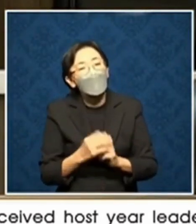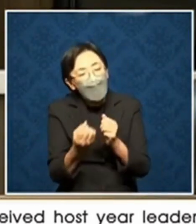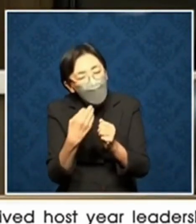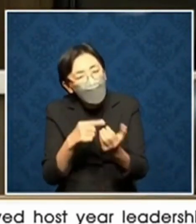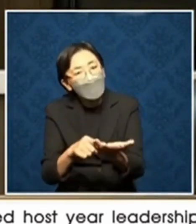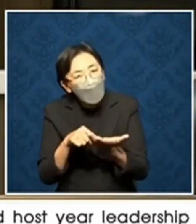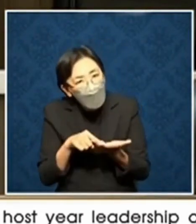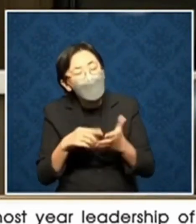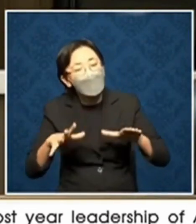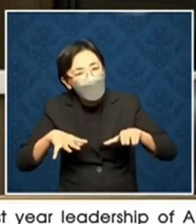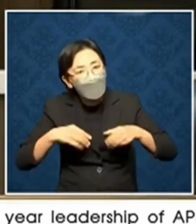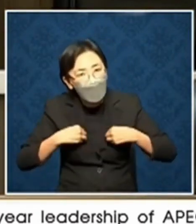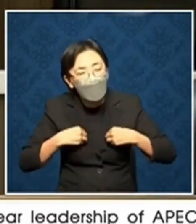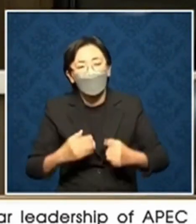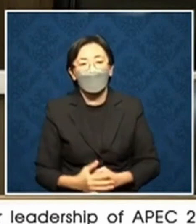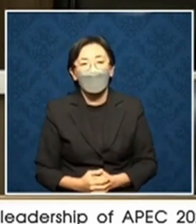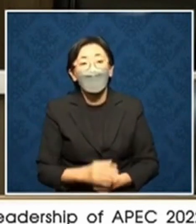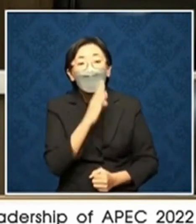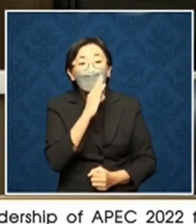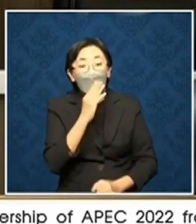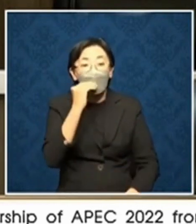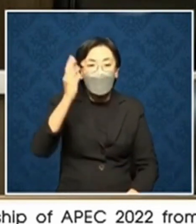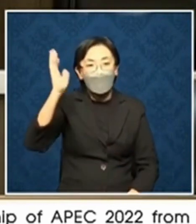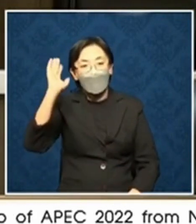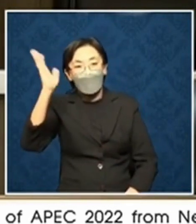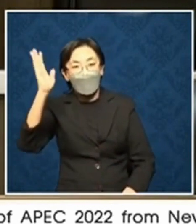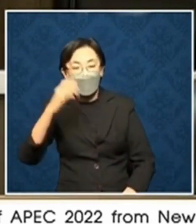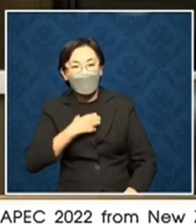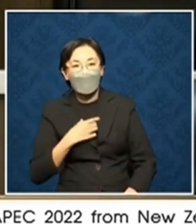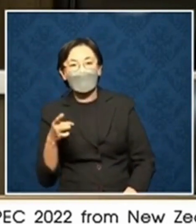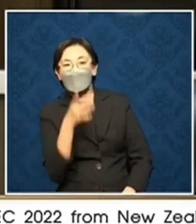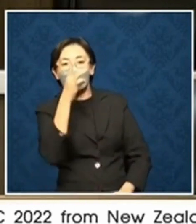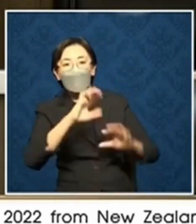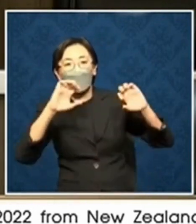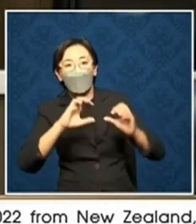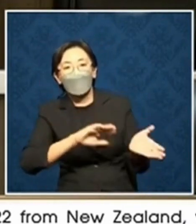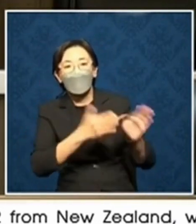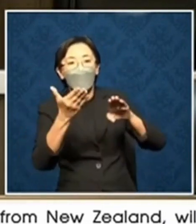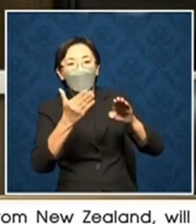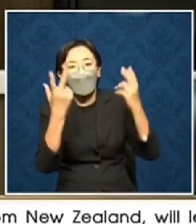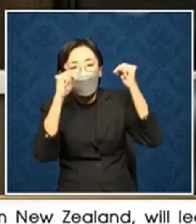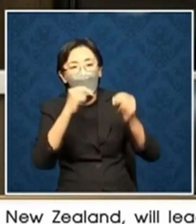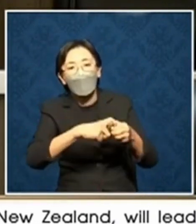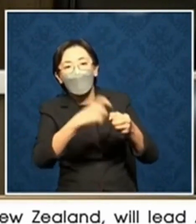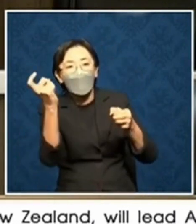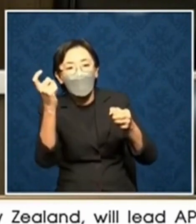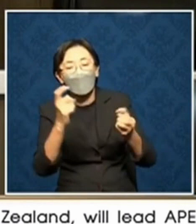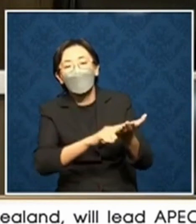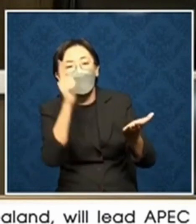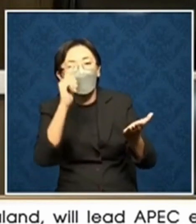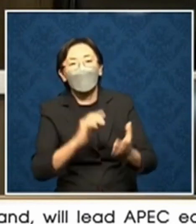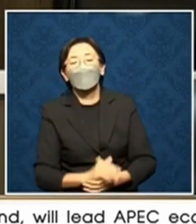จะฟังของท่านแต่ถ้าท่านมุ่งหวังว่าจะตีรัฐบาลจะล้มรัฐบาลจะให้นายกออกให้ได้